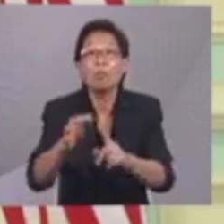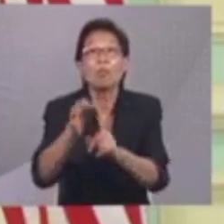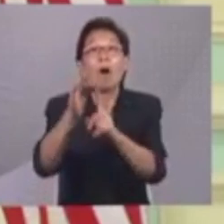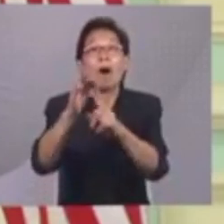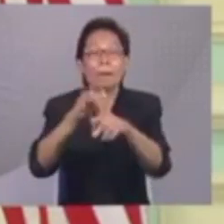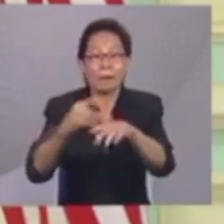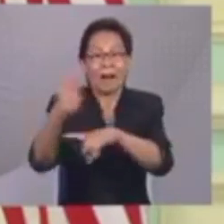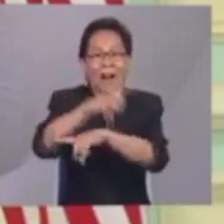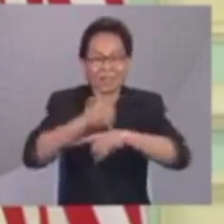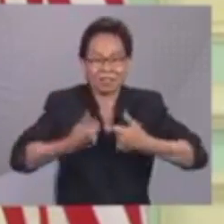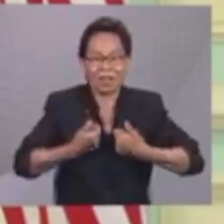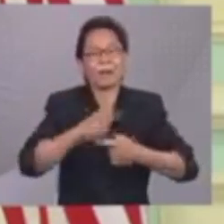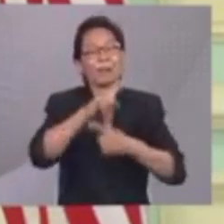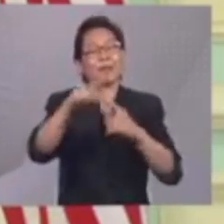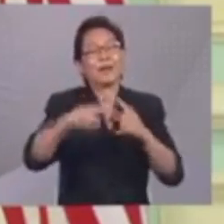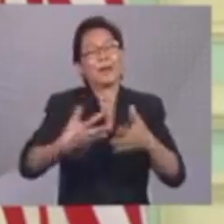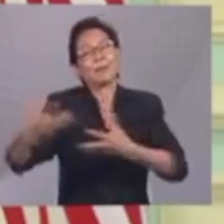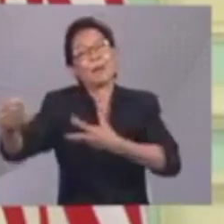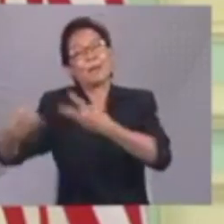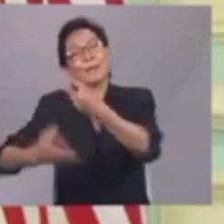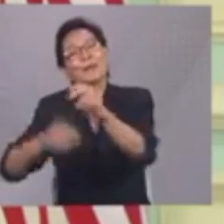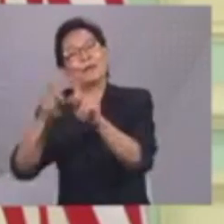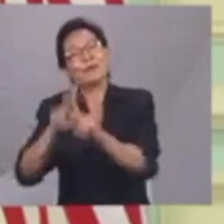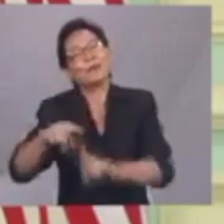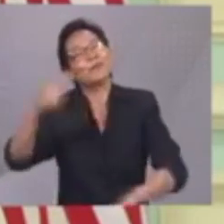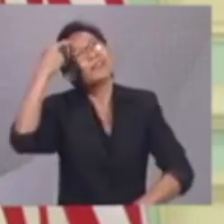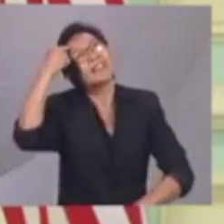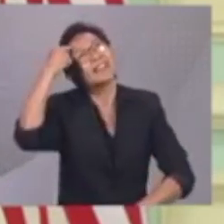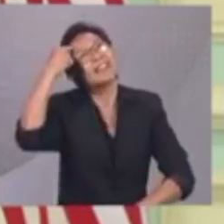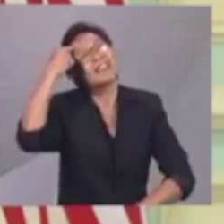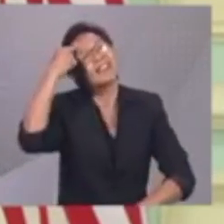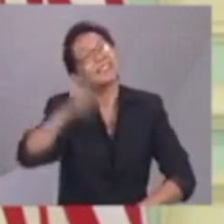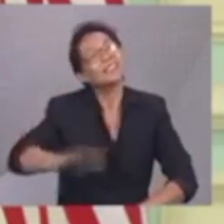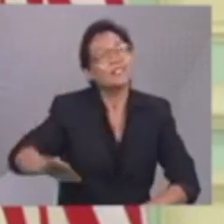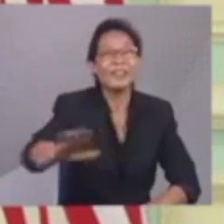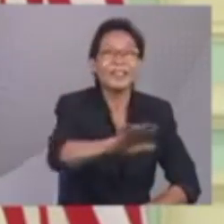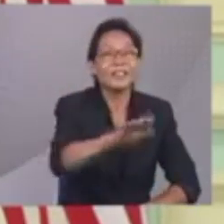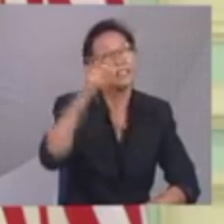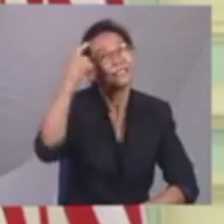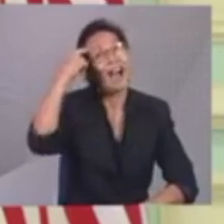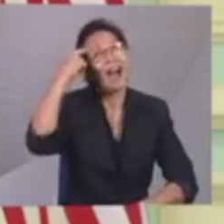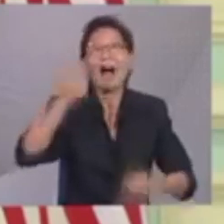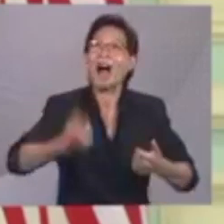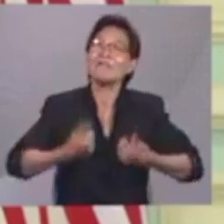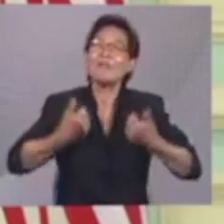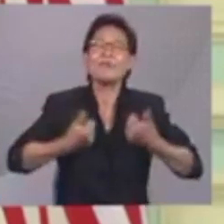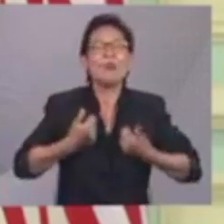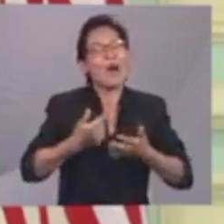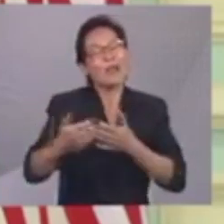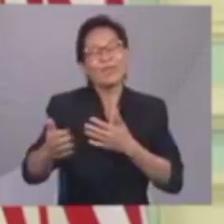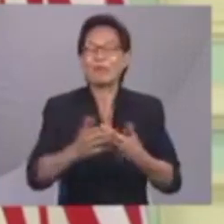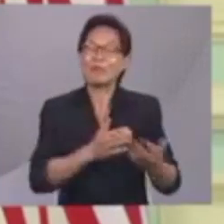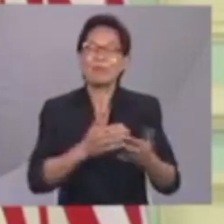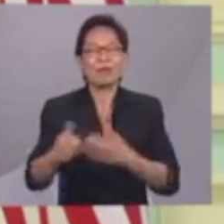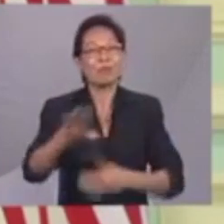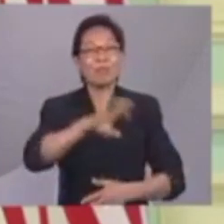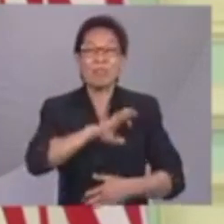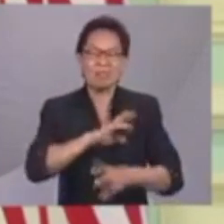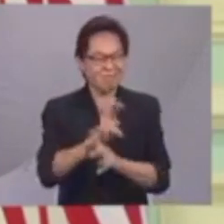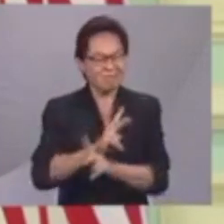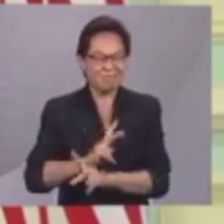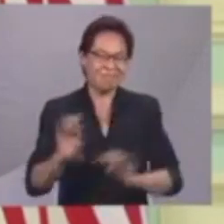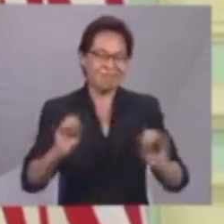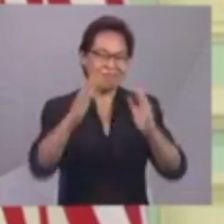Jadi bermakna bila balik kampung, ramai yang menganggap air raya, takkanlah polis nak